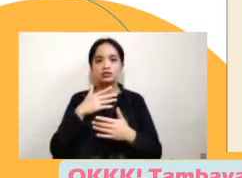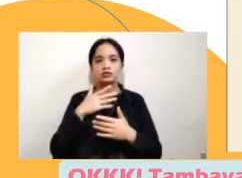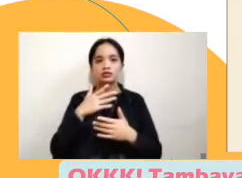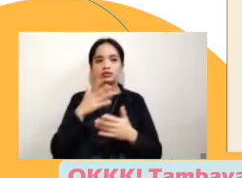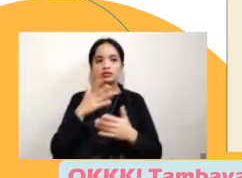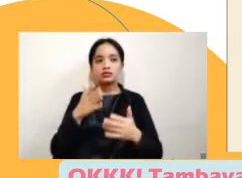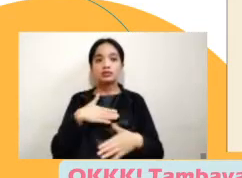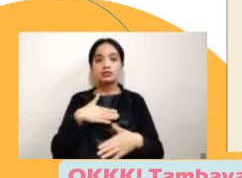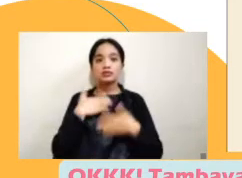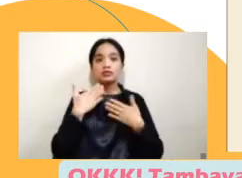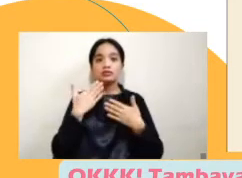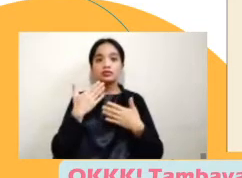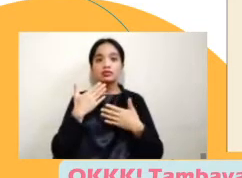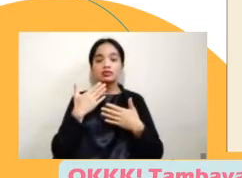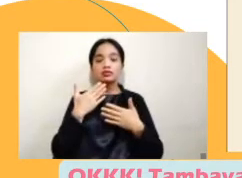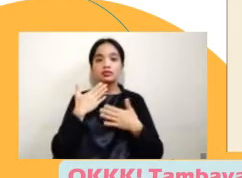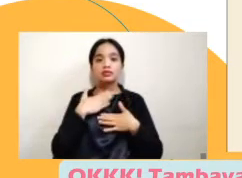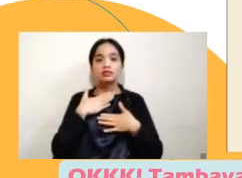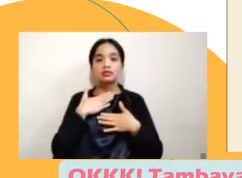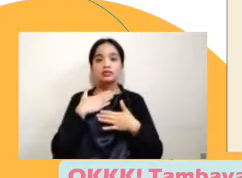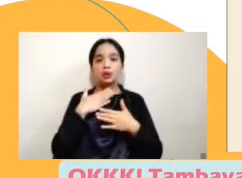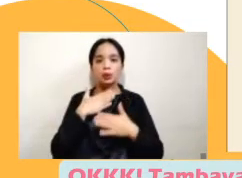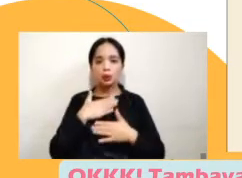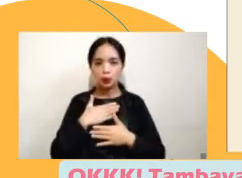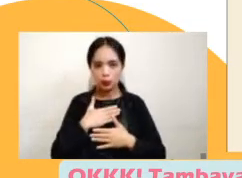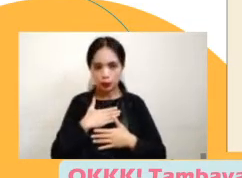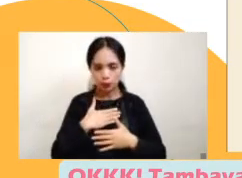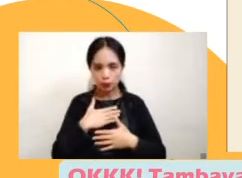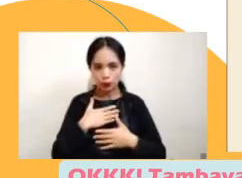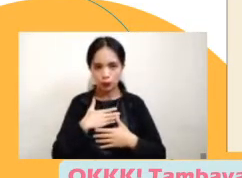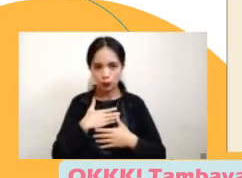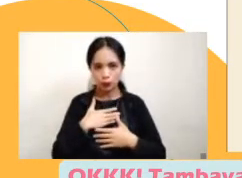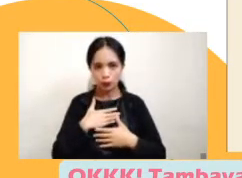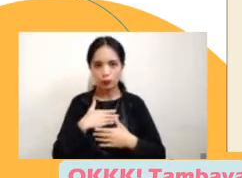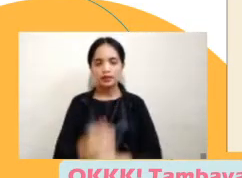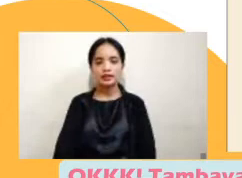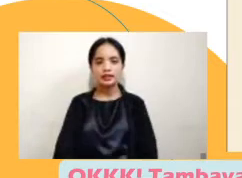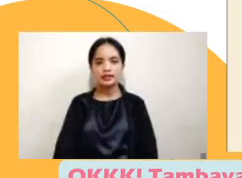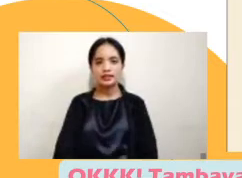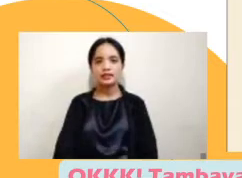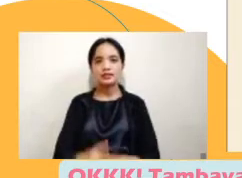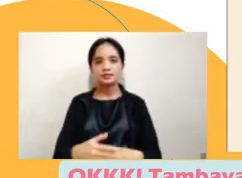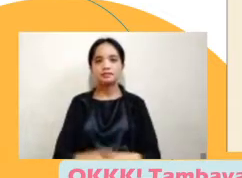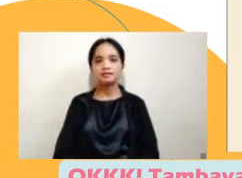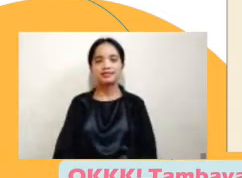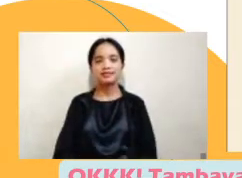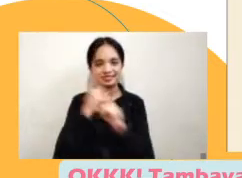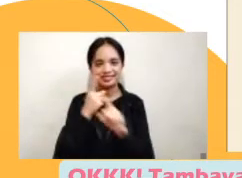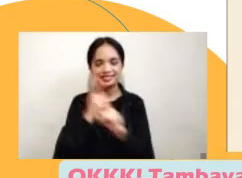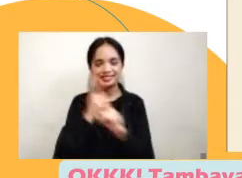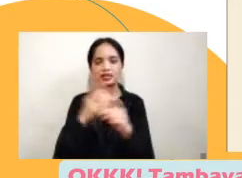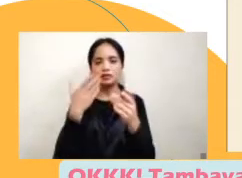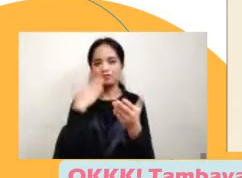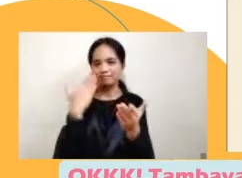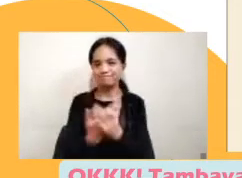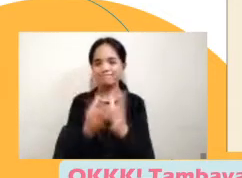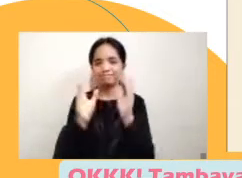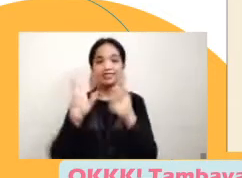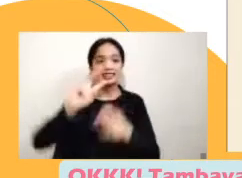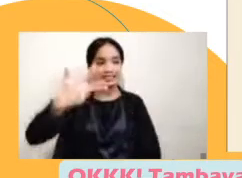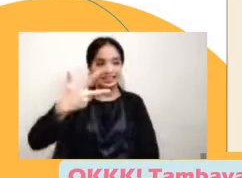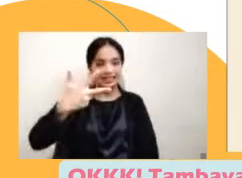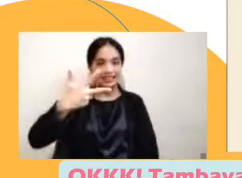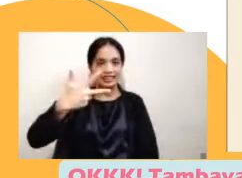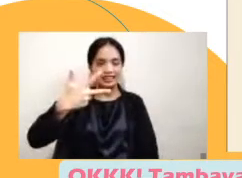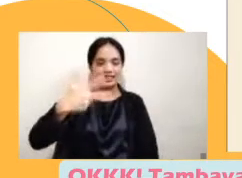Okay. And then, ihip. Or exhale, no? Very good. Pangatlo, no?